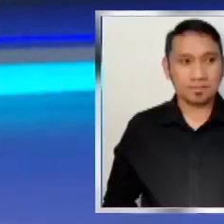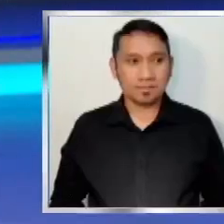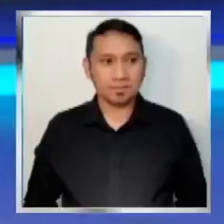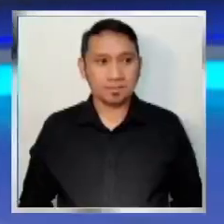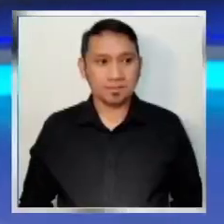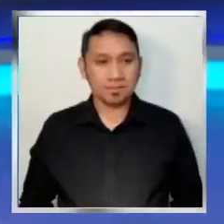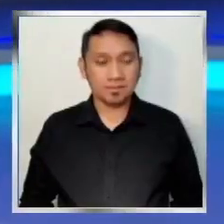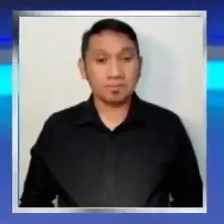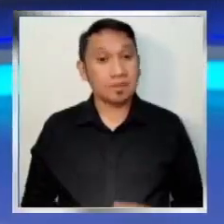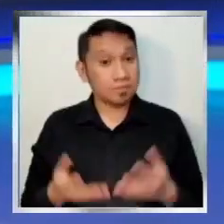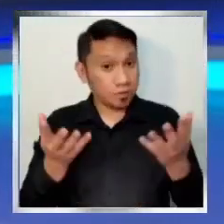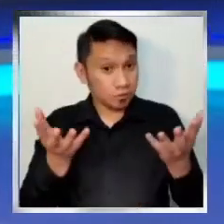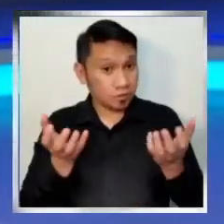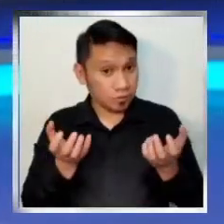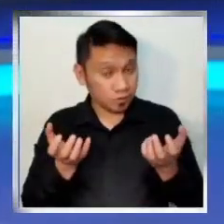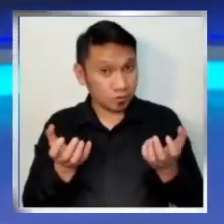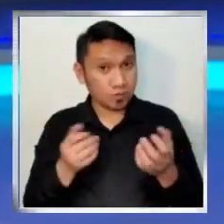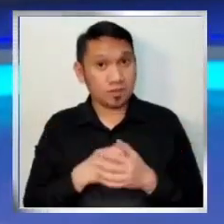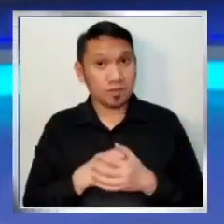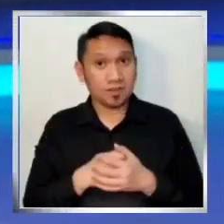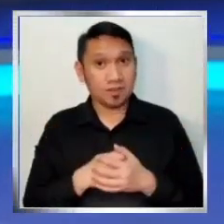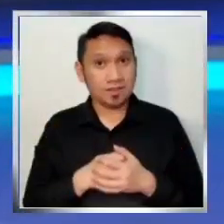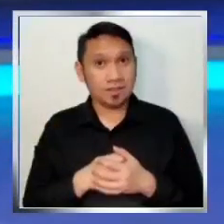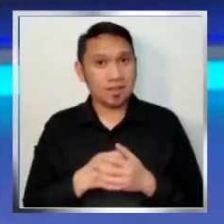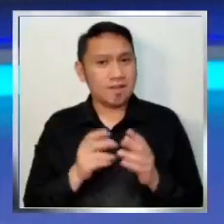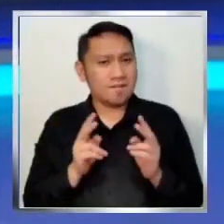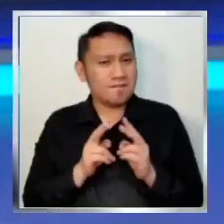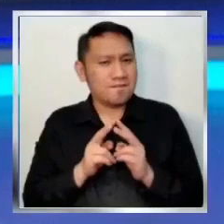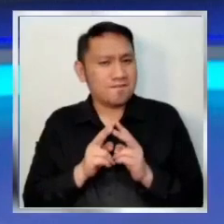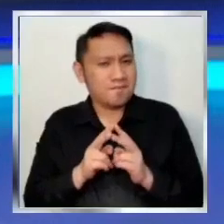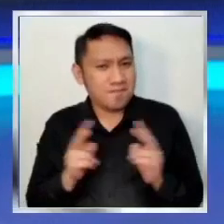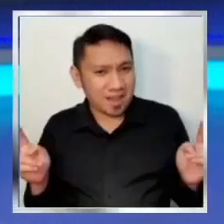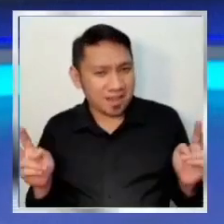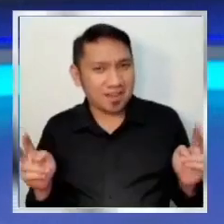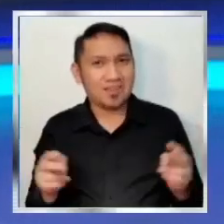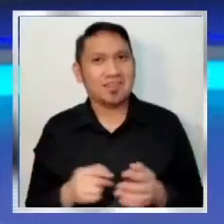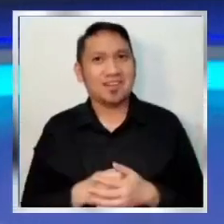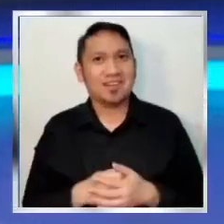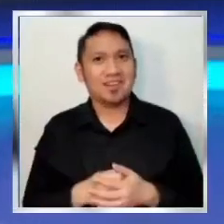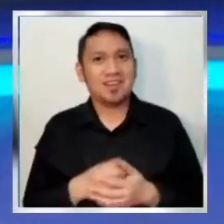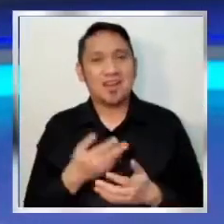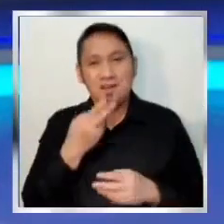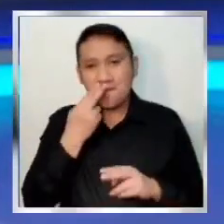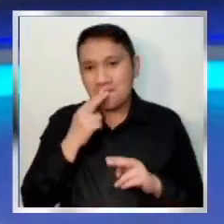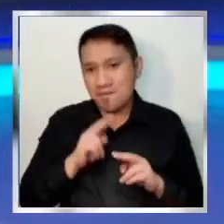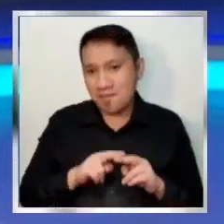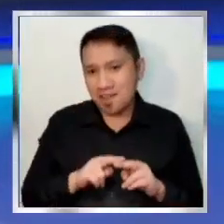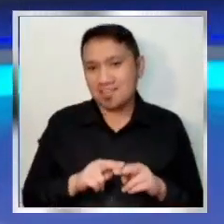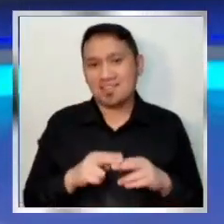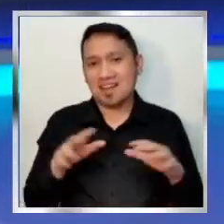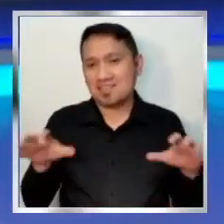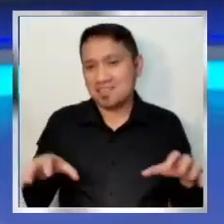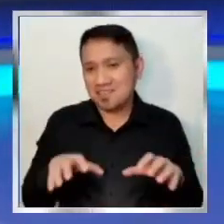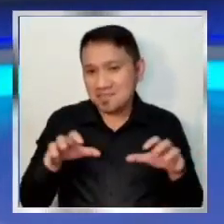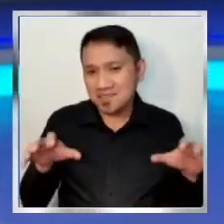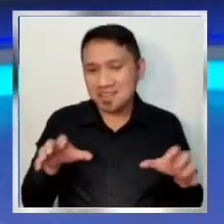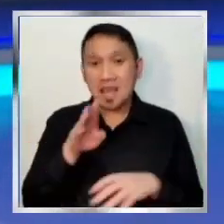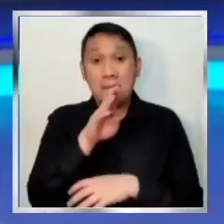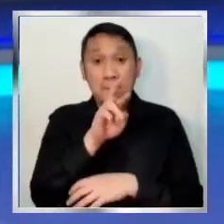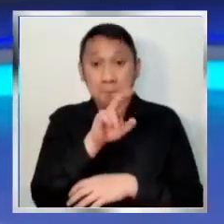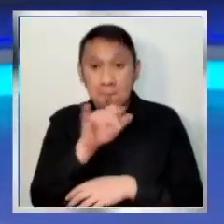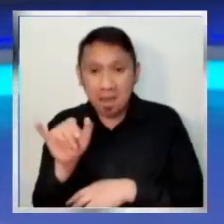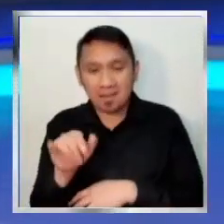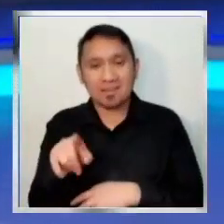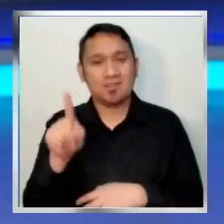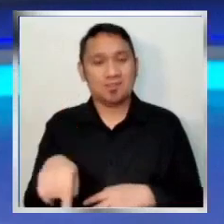Gusto nyo ba ng very chill at very fun activity ngayong tag-init? Subukan ang strawberry